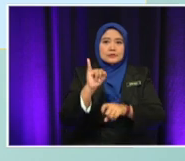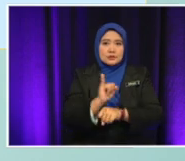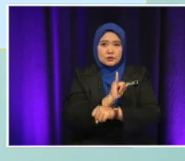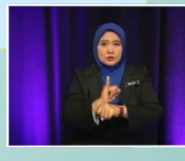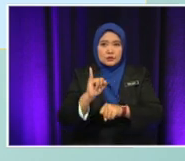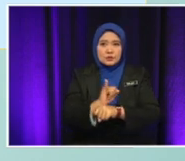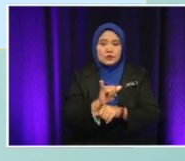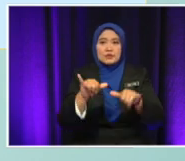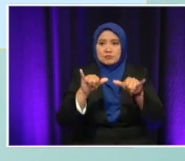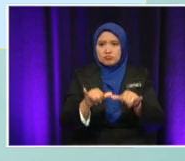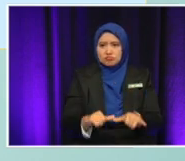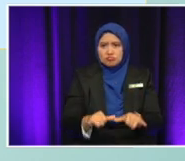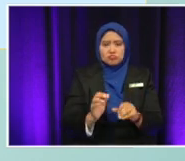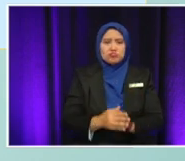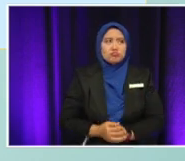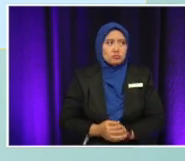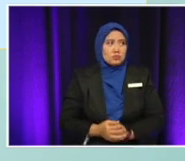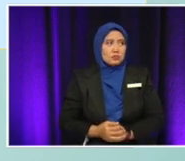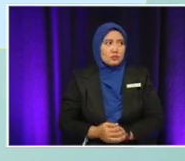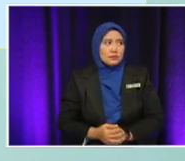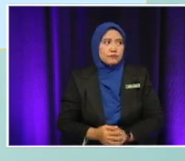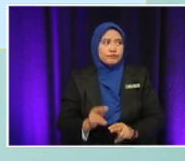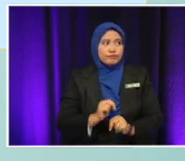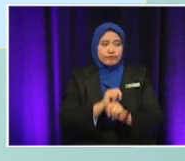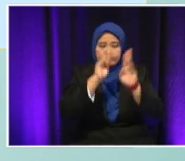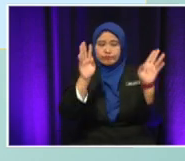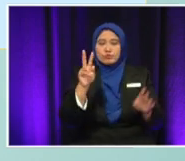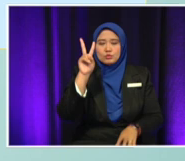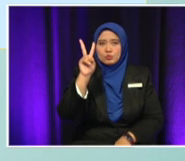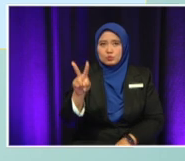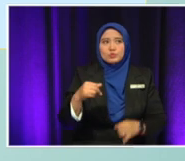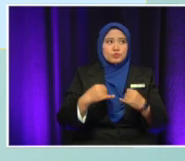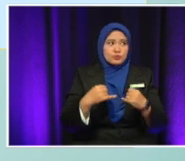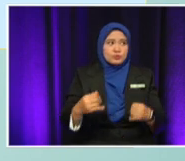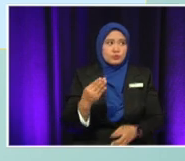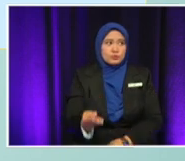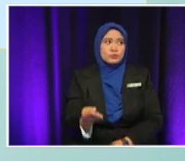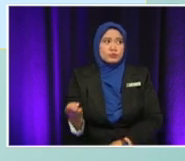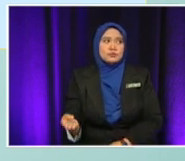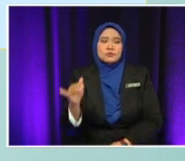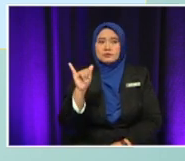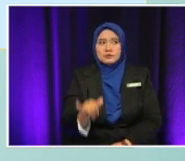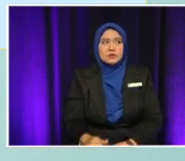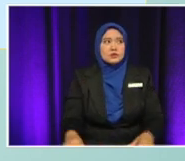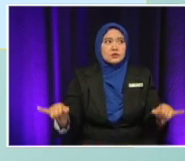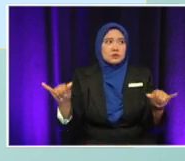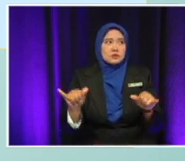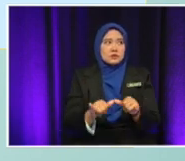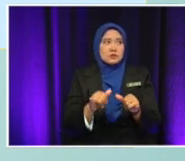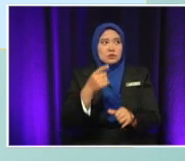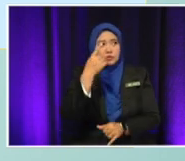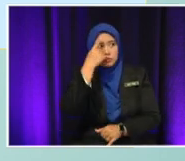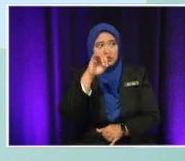tuh berikan dua maklumat tambahan yang sesuai untuk dimasukkan dalam label pembungkusan produk tersebut